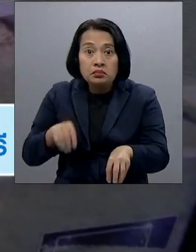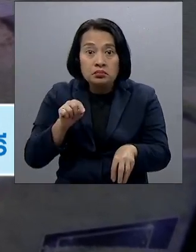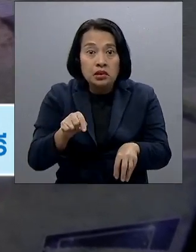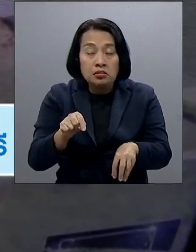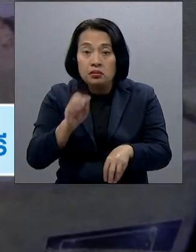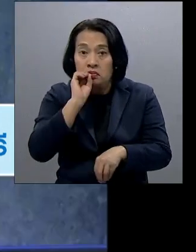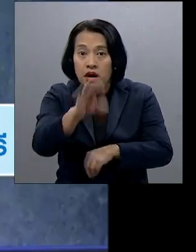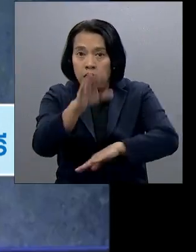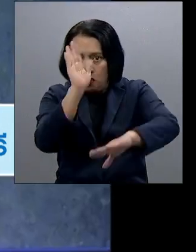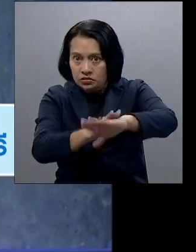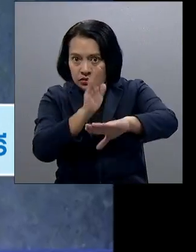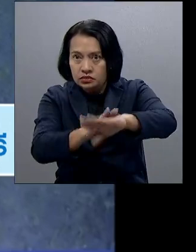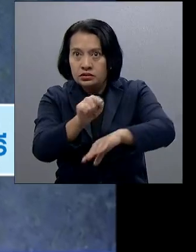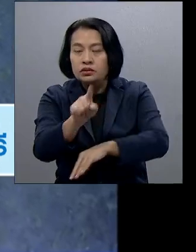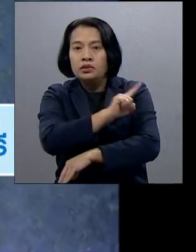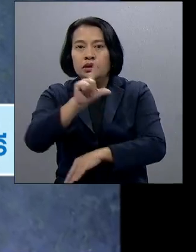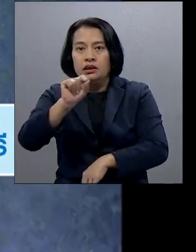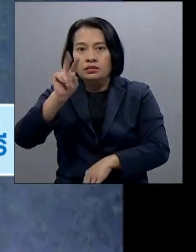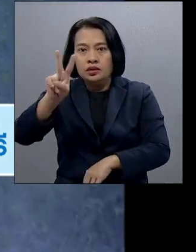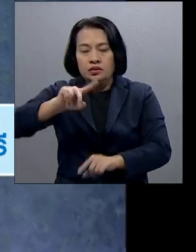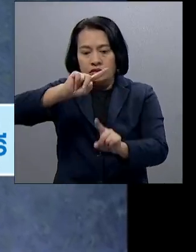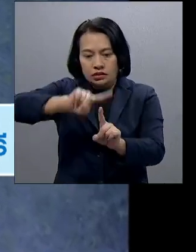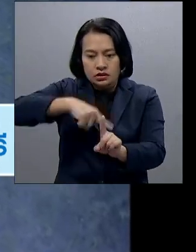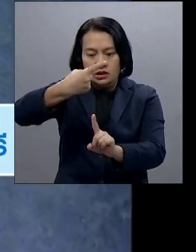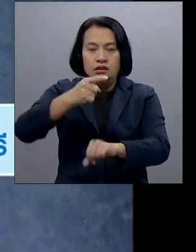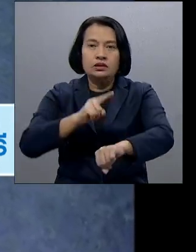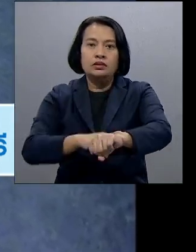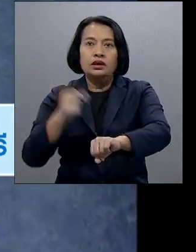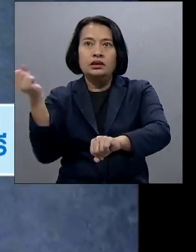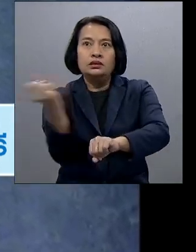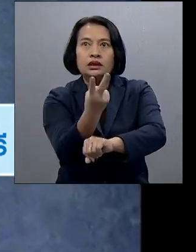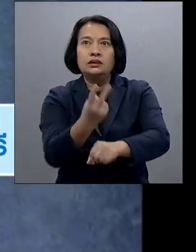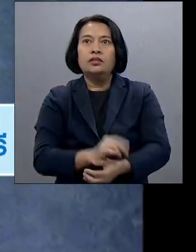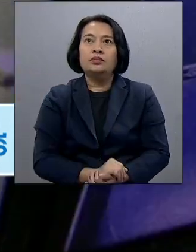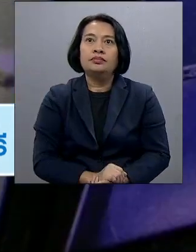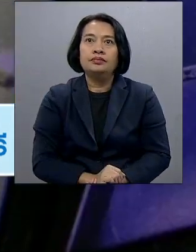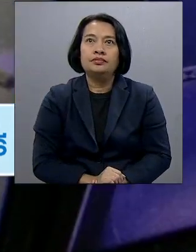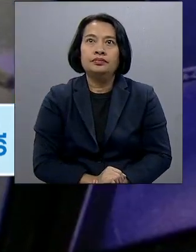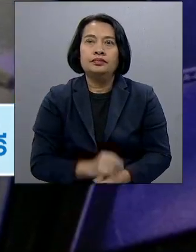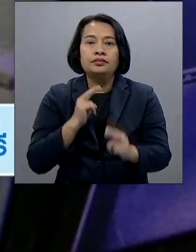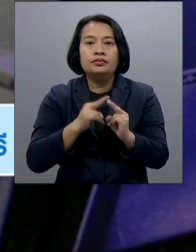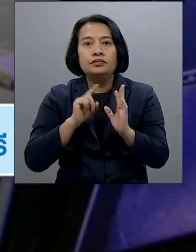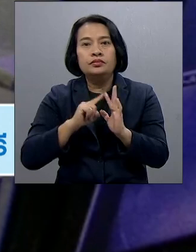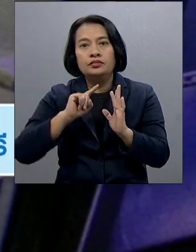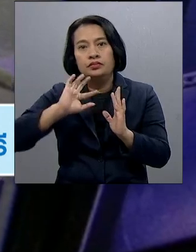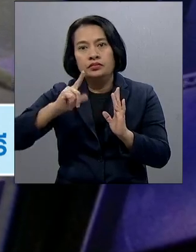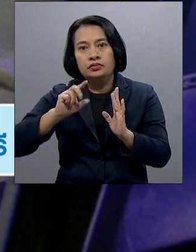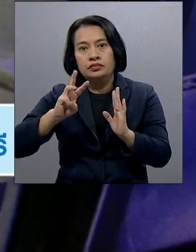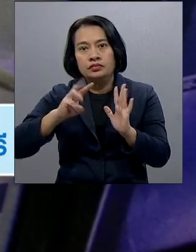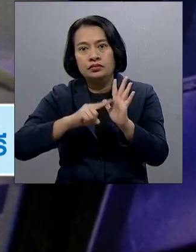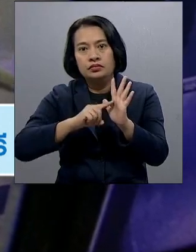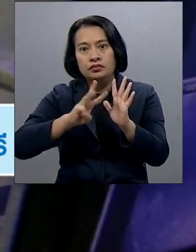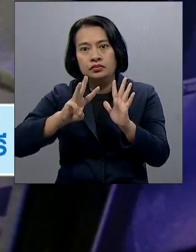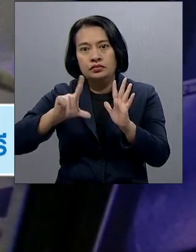นภัยไว้ว่าวันที่22มกราคมเวลาตี2นะคะนายชวลิตอุดขุจันทร์และนาย